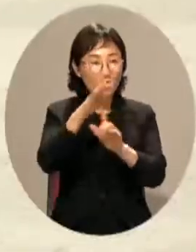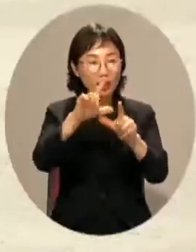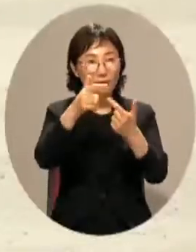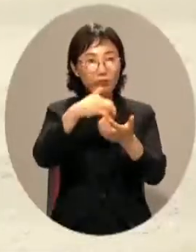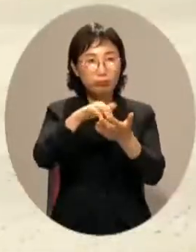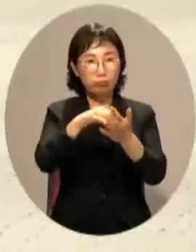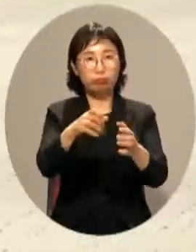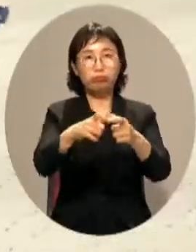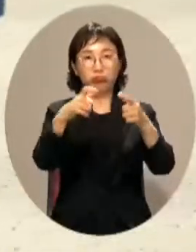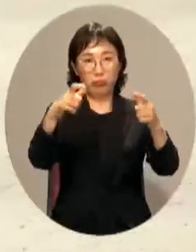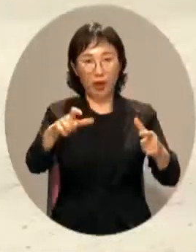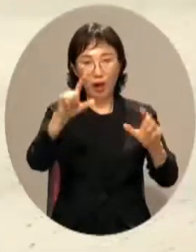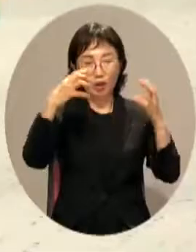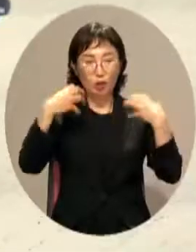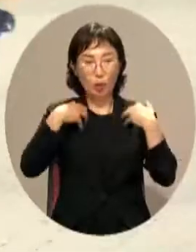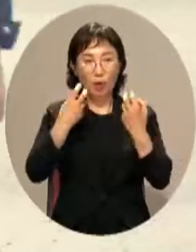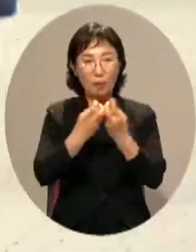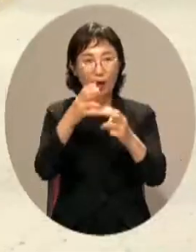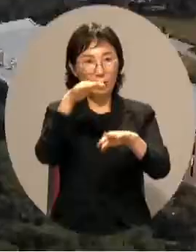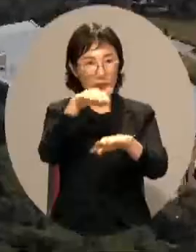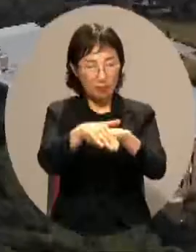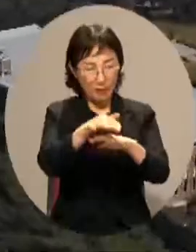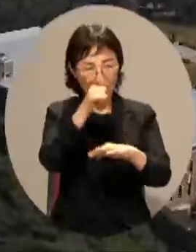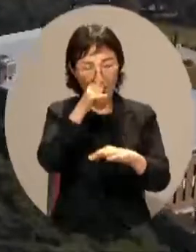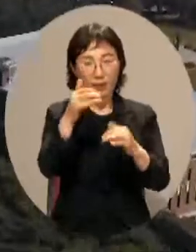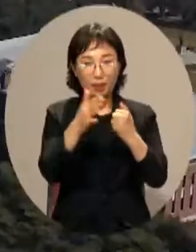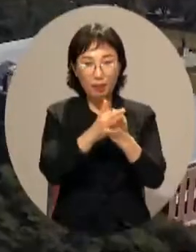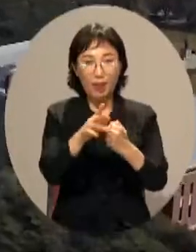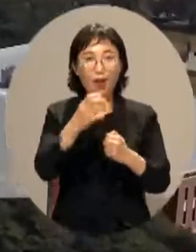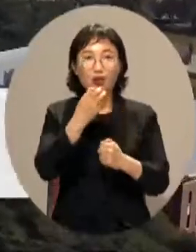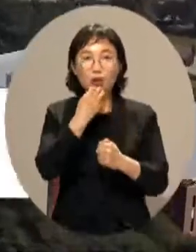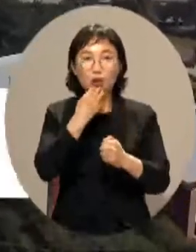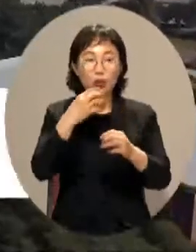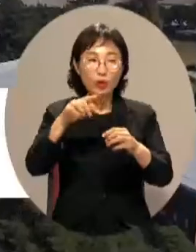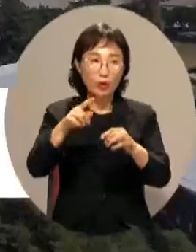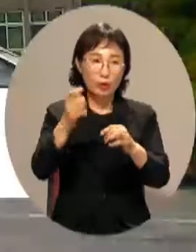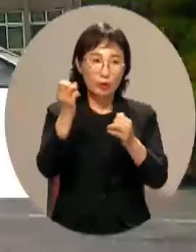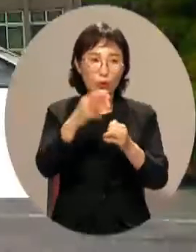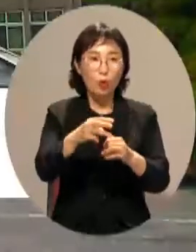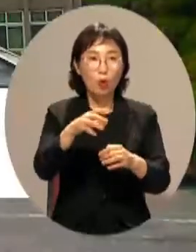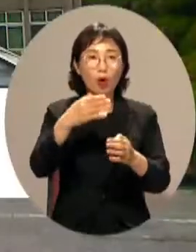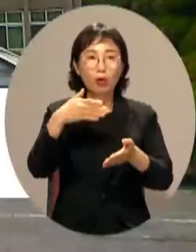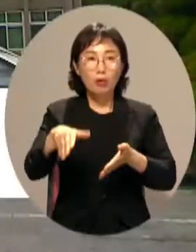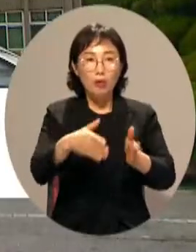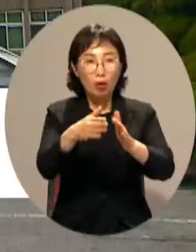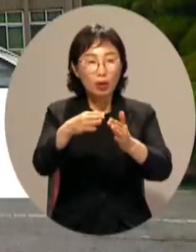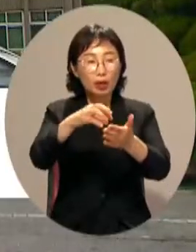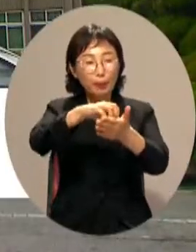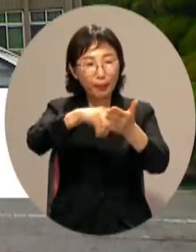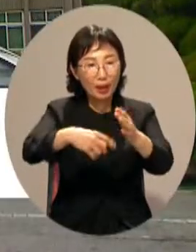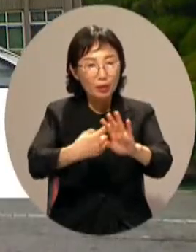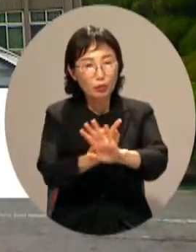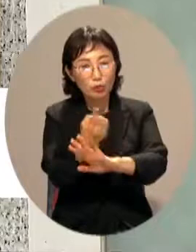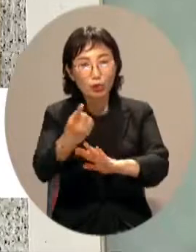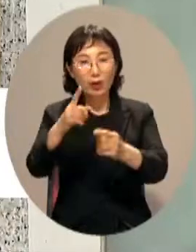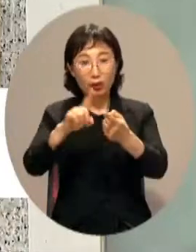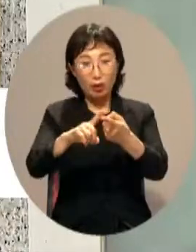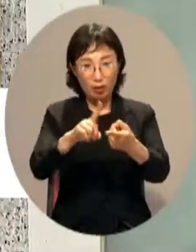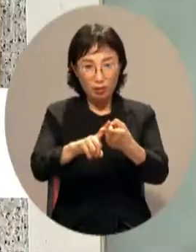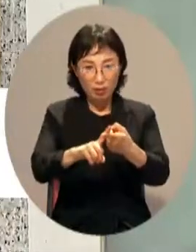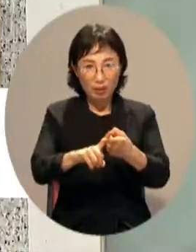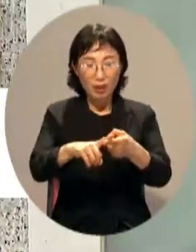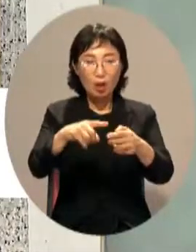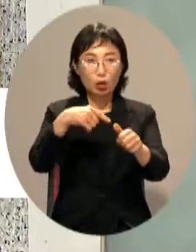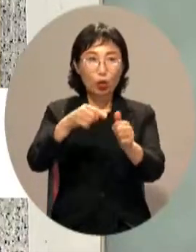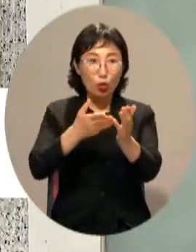방점이 찍혀 있기 때문입니다. 서울과 경기를 제외한 7개 권역 대학총장 협의회는 새로 취임한 박순애